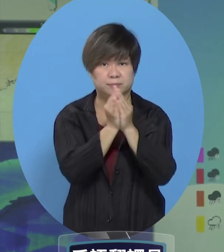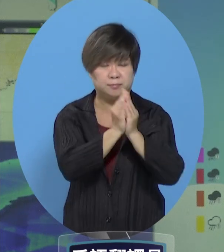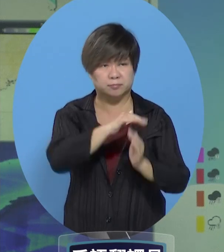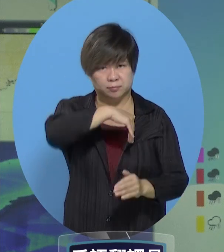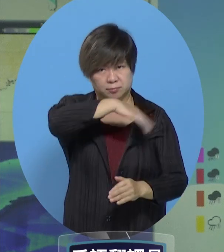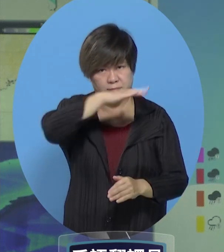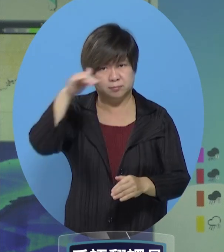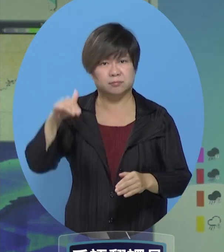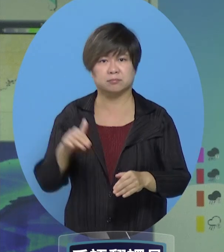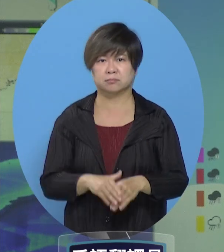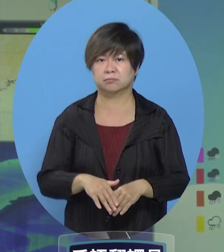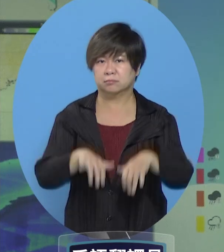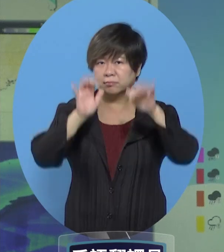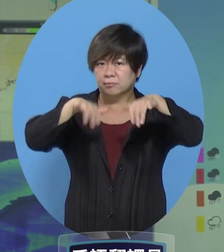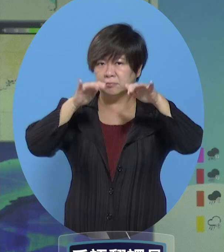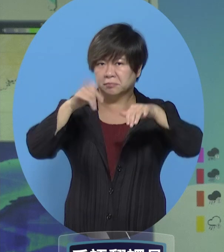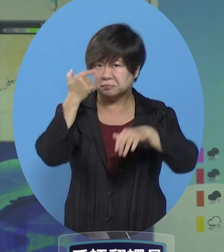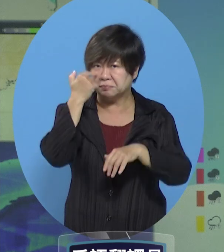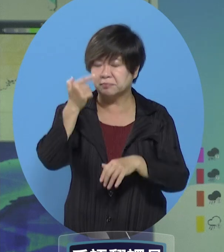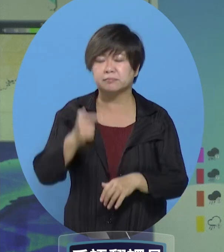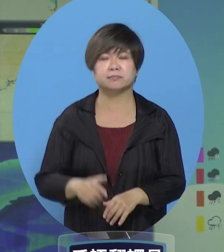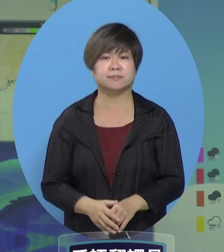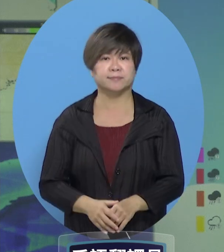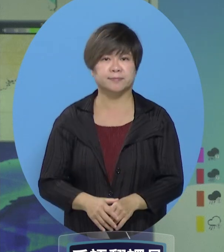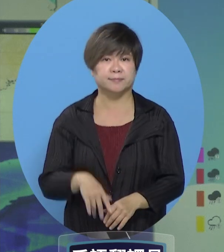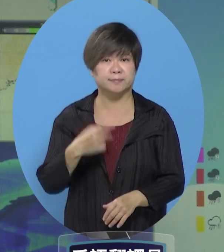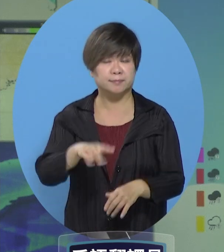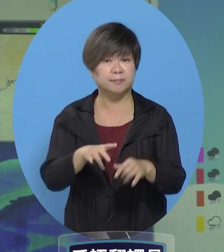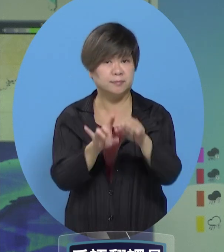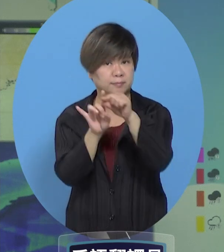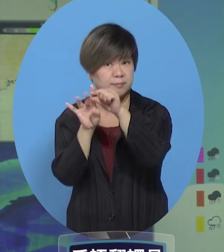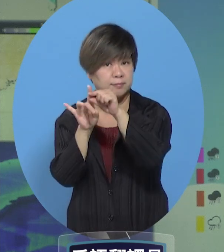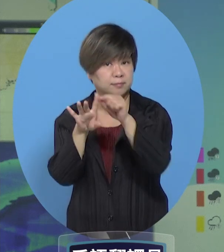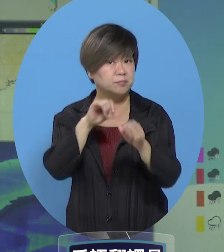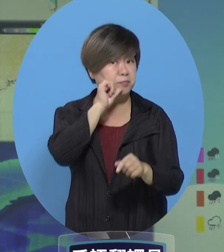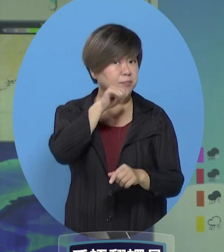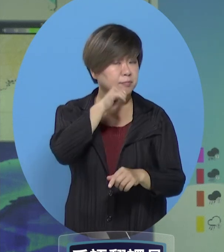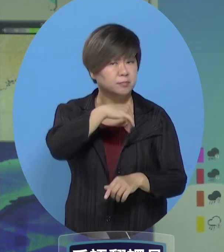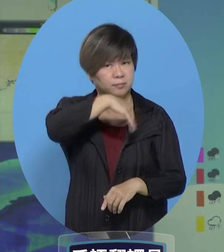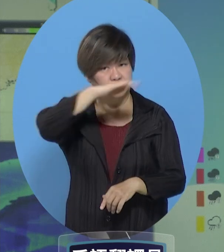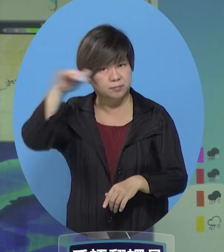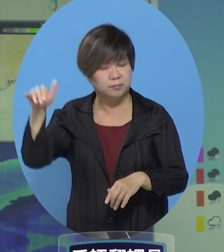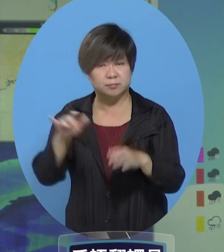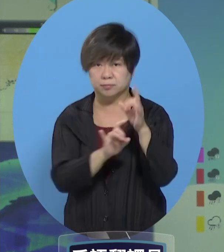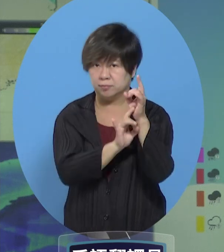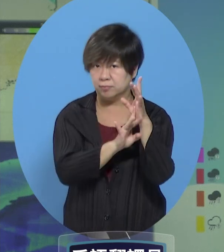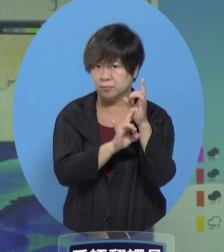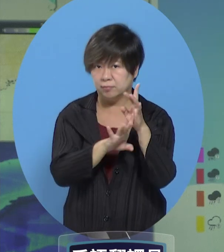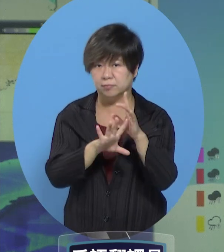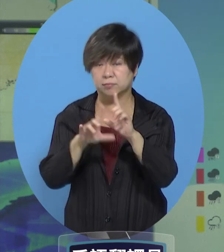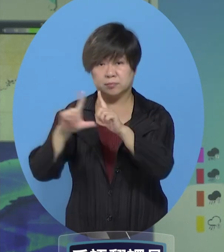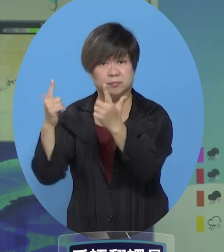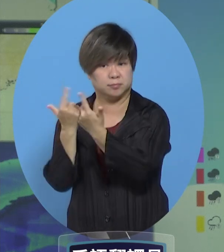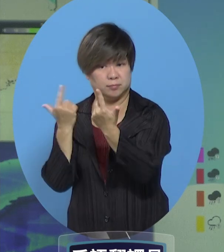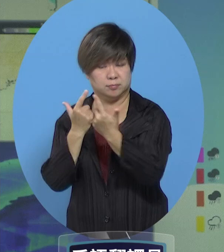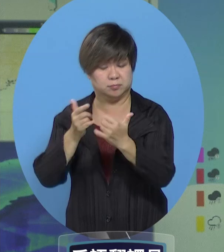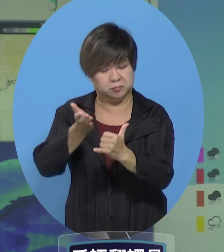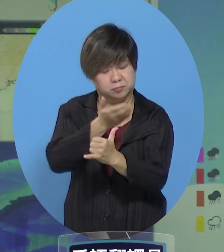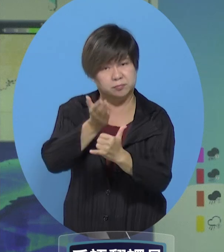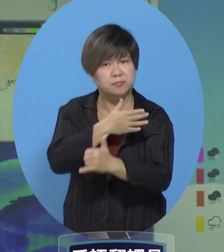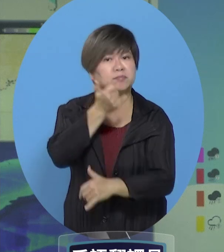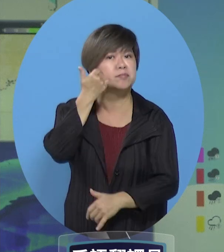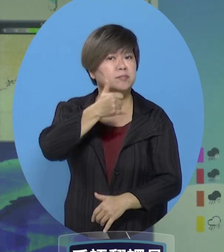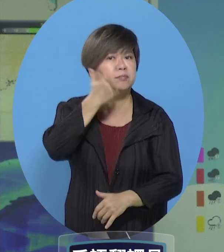部大豪雨。另外呢，在台中、苗栗的山区、新竹地区、大台北地区，还有基隆地